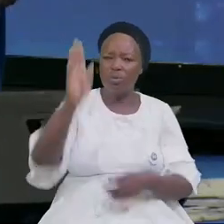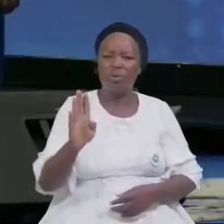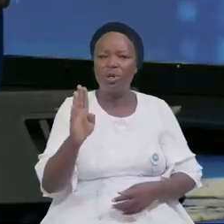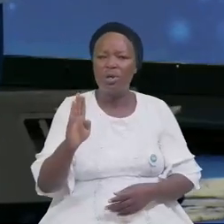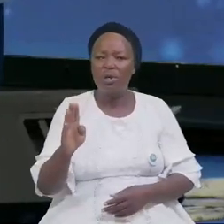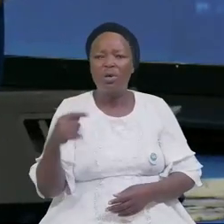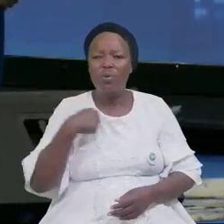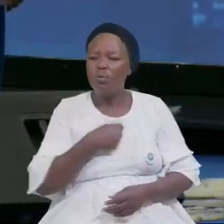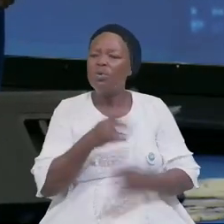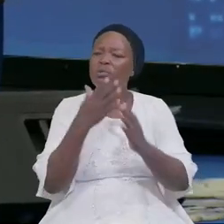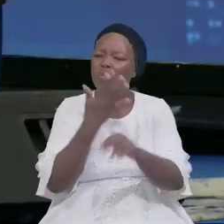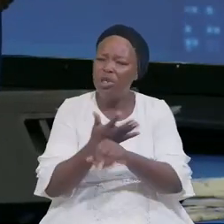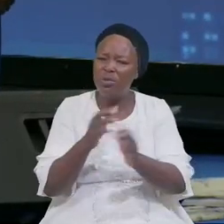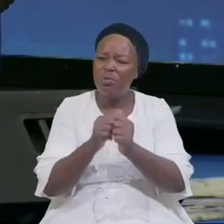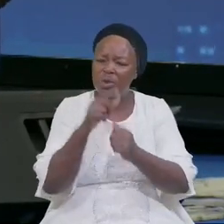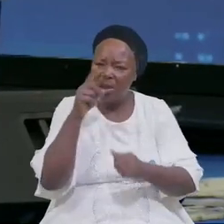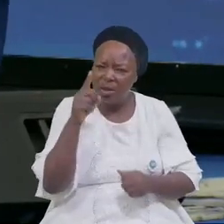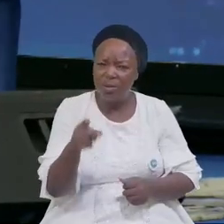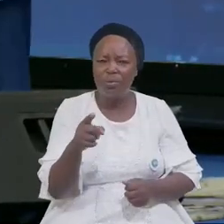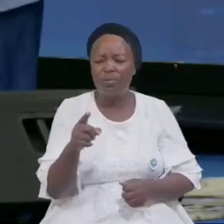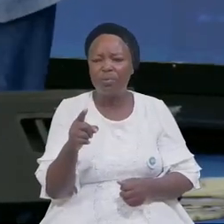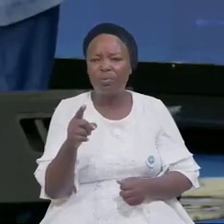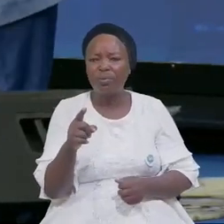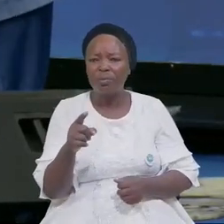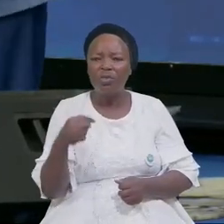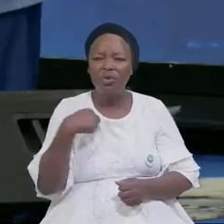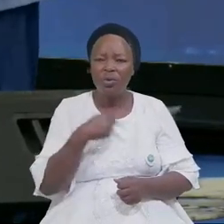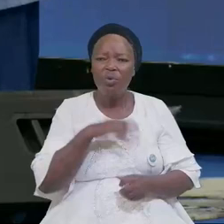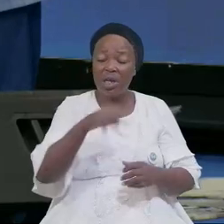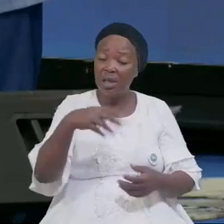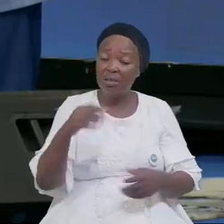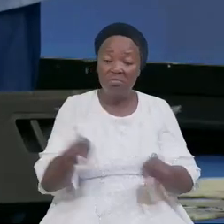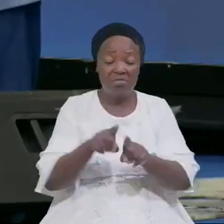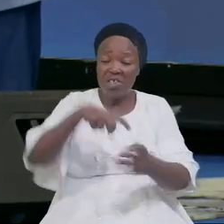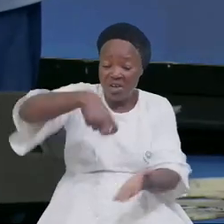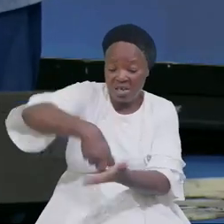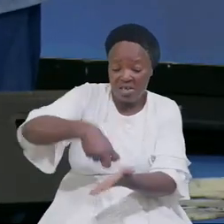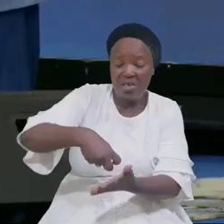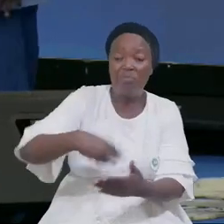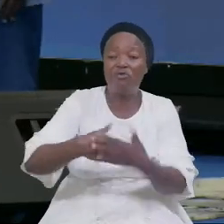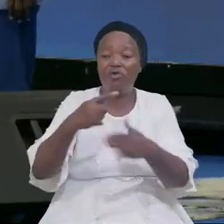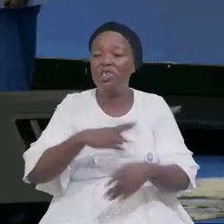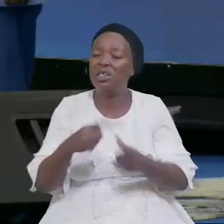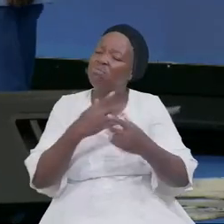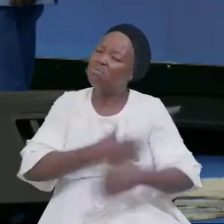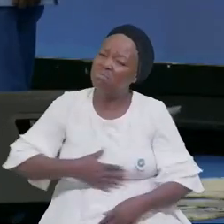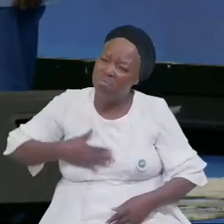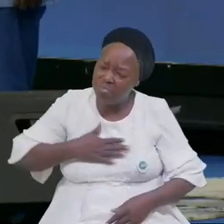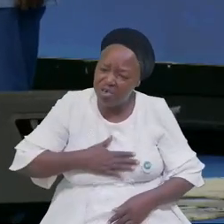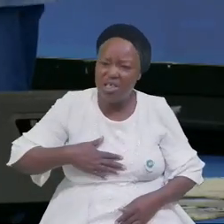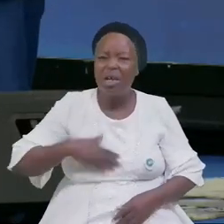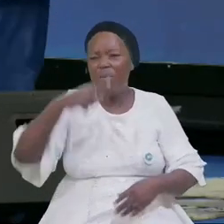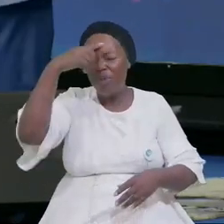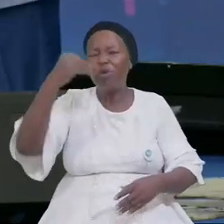il dit, nous vous supplions, nous vous exhortons, on peut même se mettre à genoux devant vous, que au nom